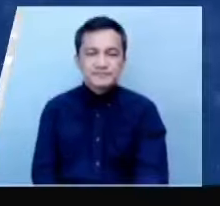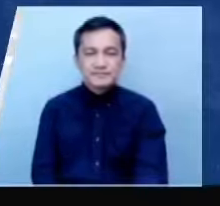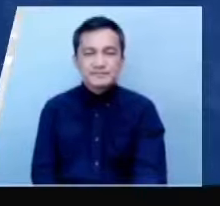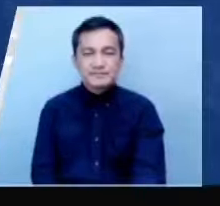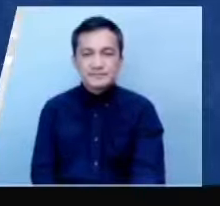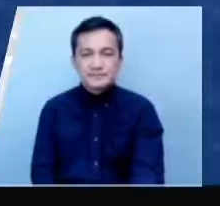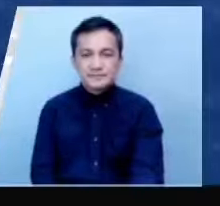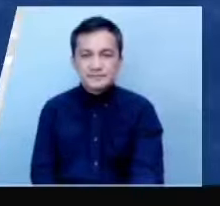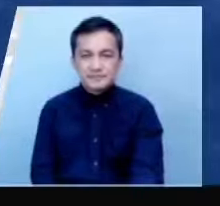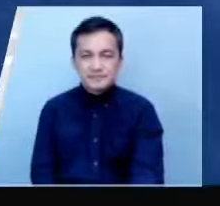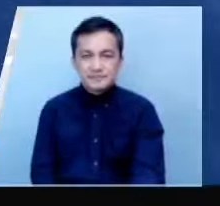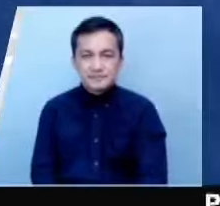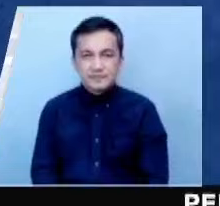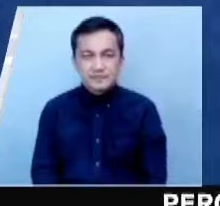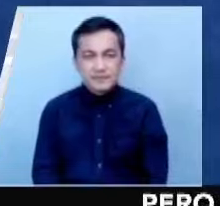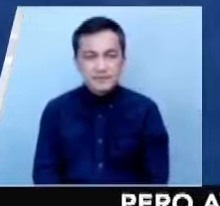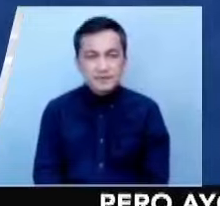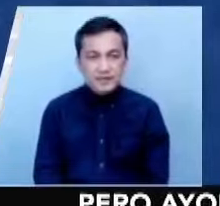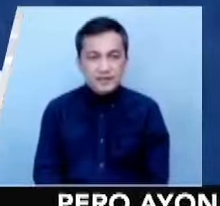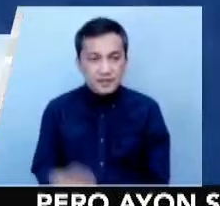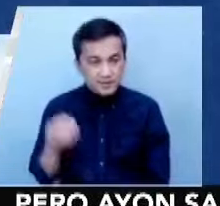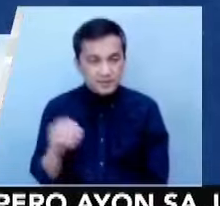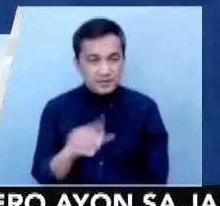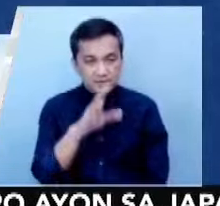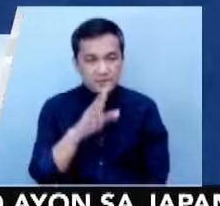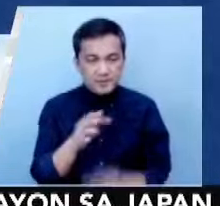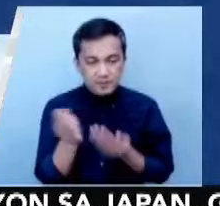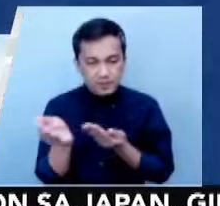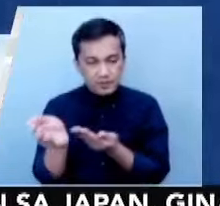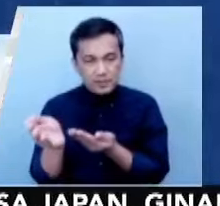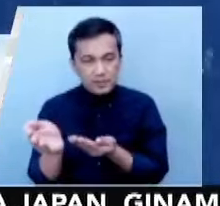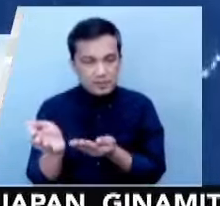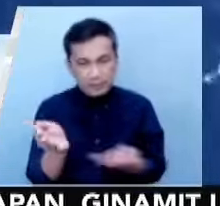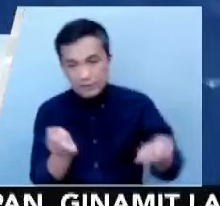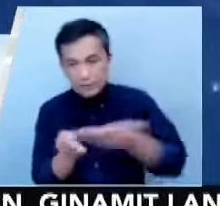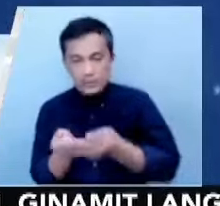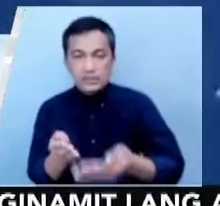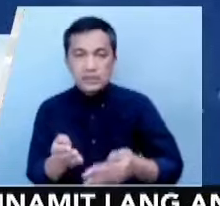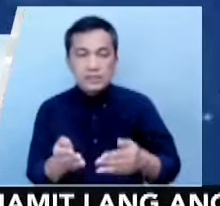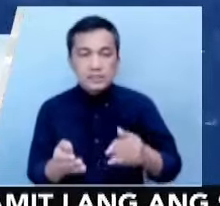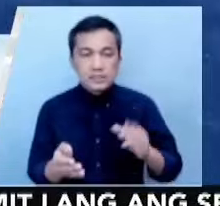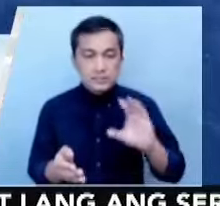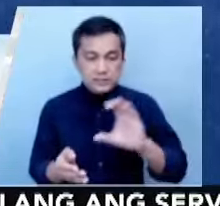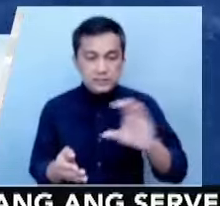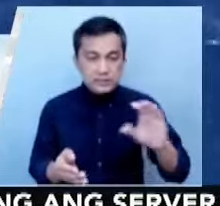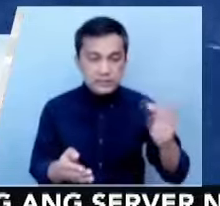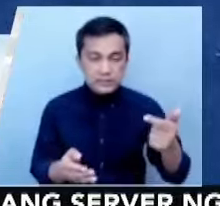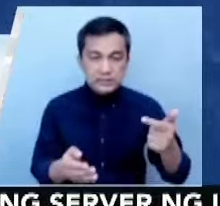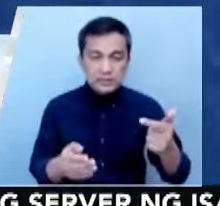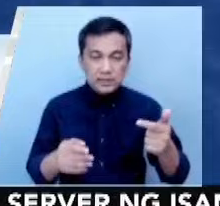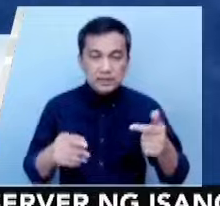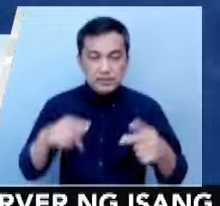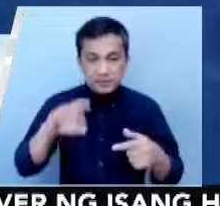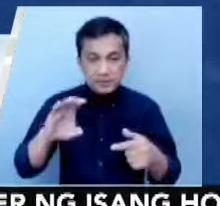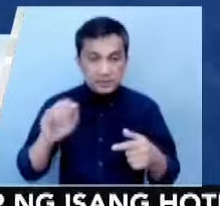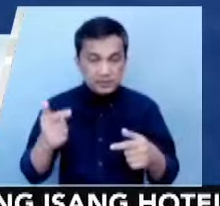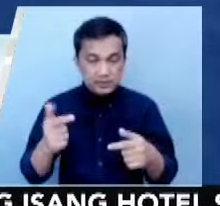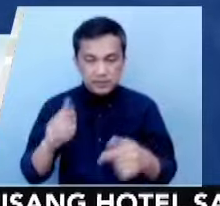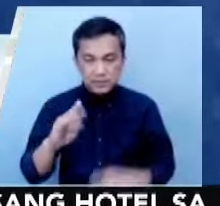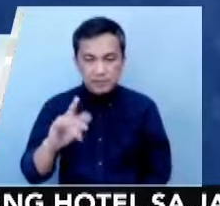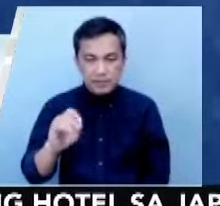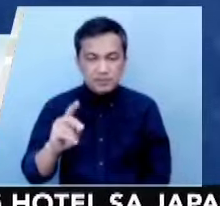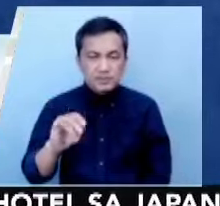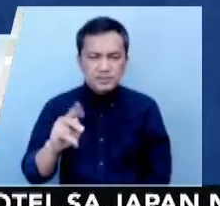Ang pagsasa publiko ng pagbuntot at tangkang pagharang ng China Coast Guard sa barko ng Philippine Coast Guard sa Baho de Masinloc nitong